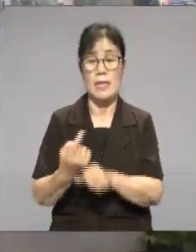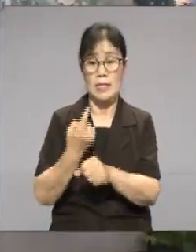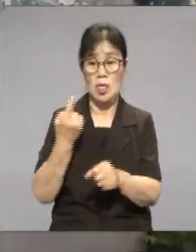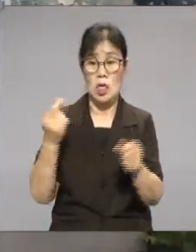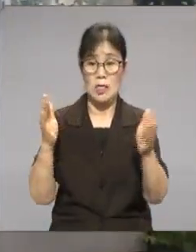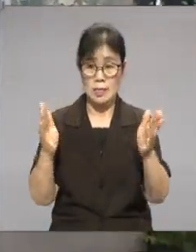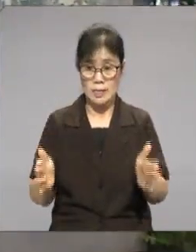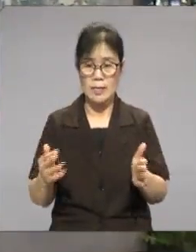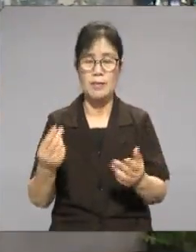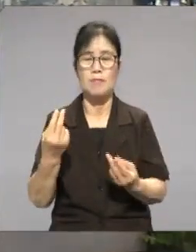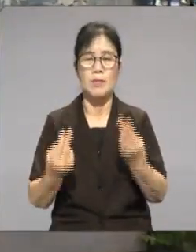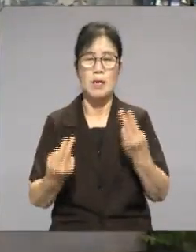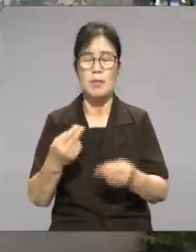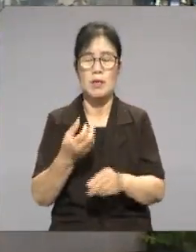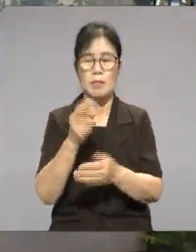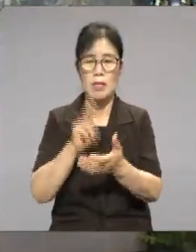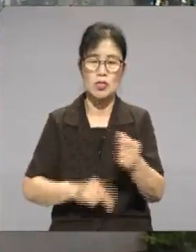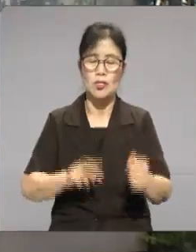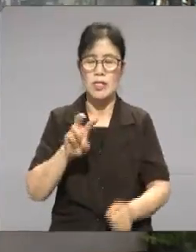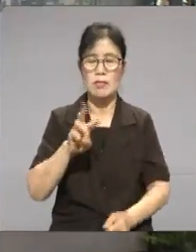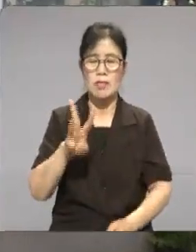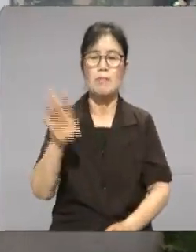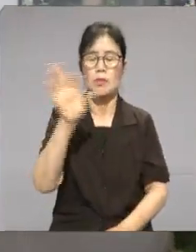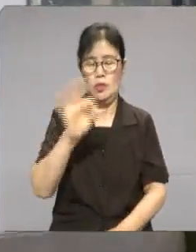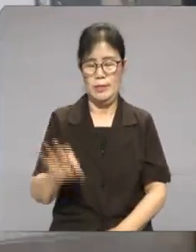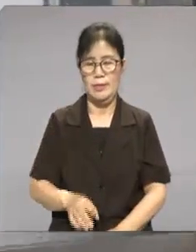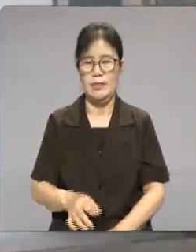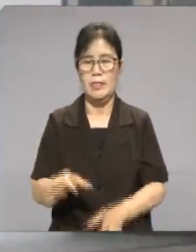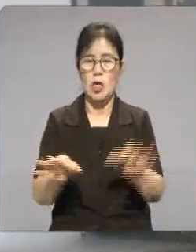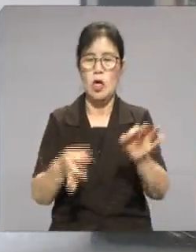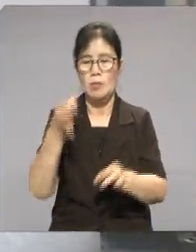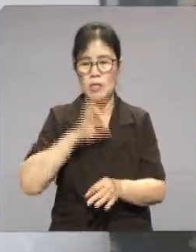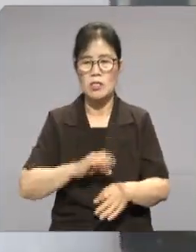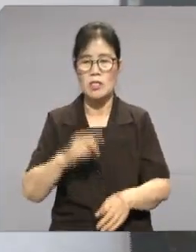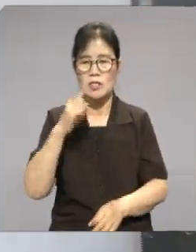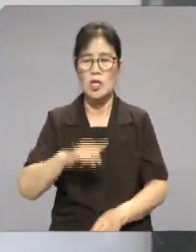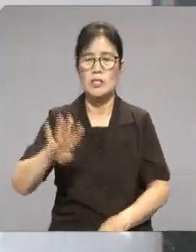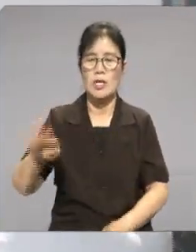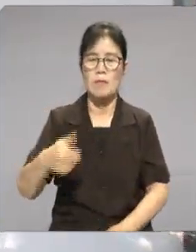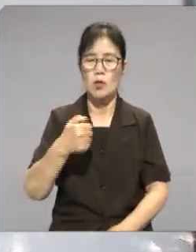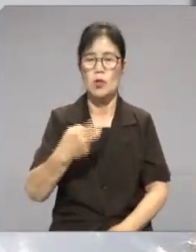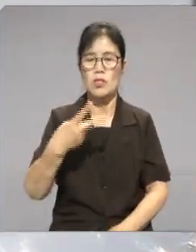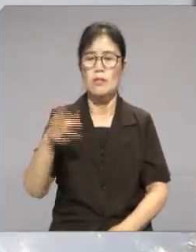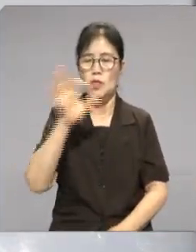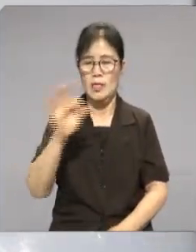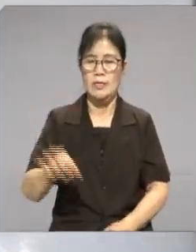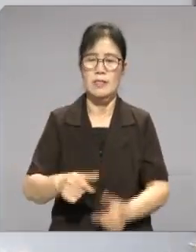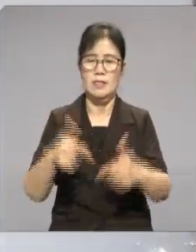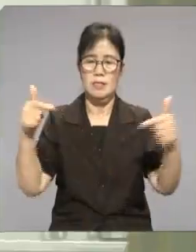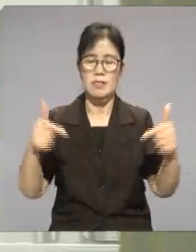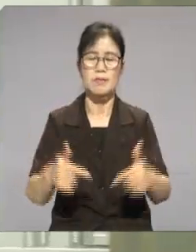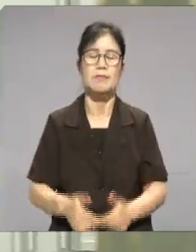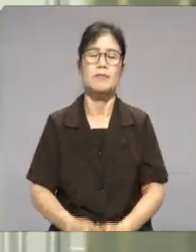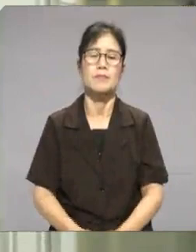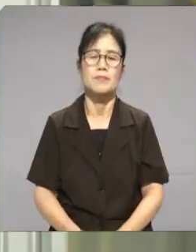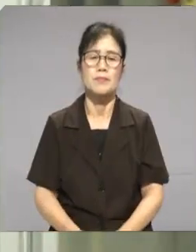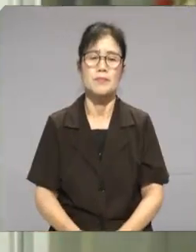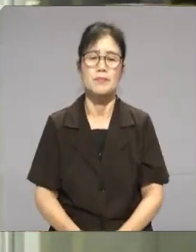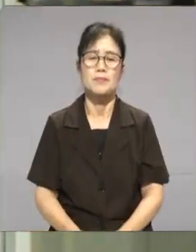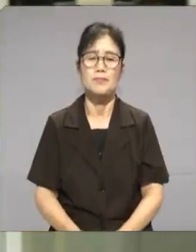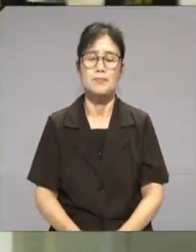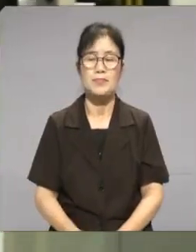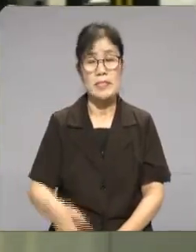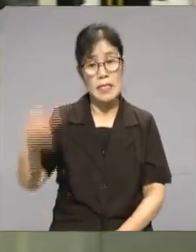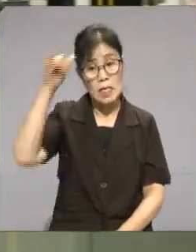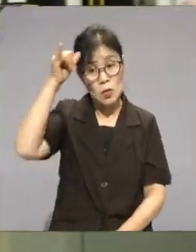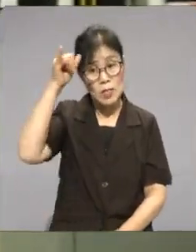같은 기간에 비해 매출은 23%, 영업이익은 1,452% 증가한 것입니다.